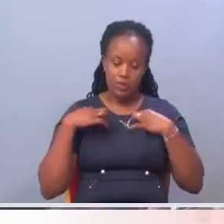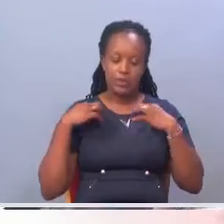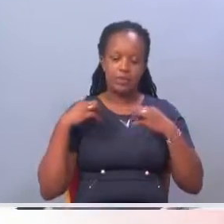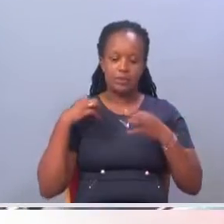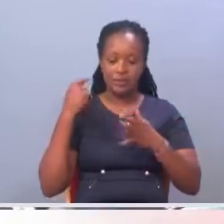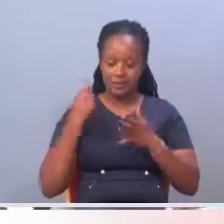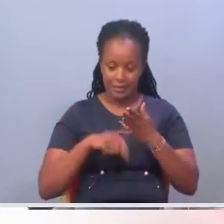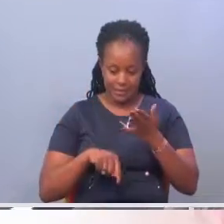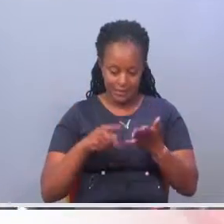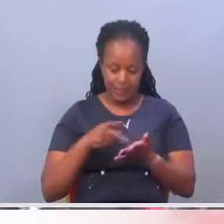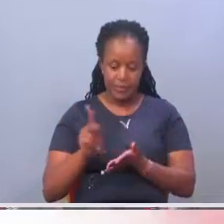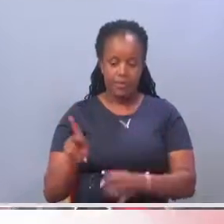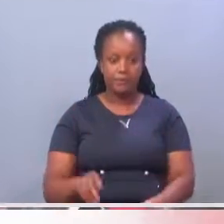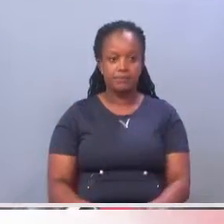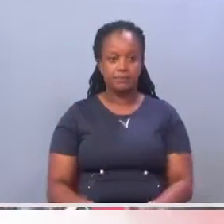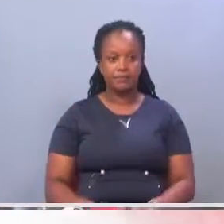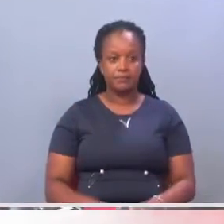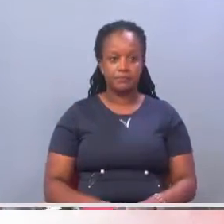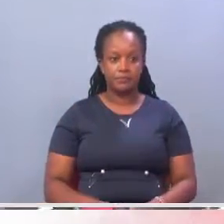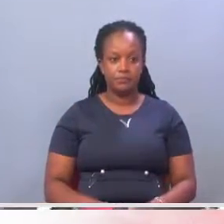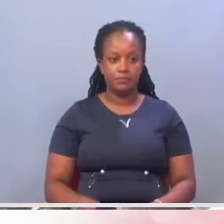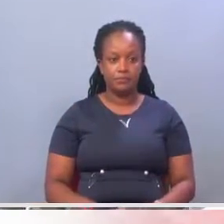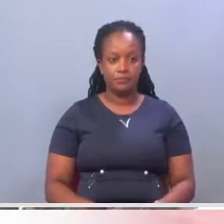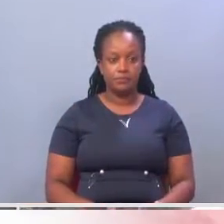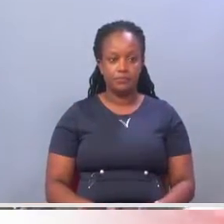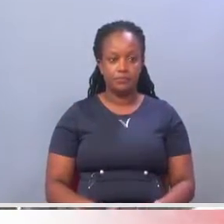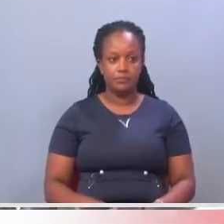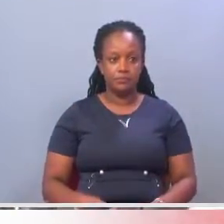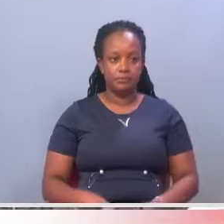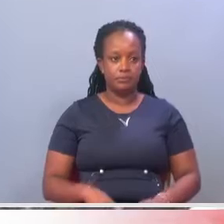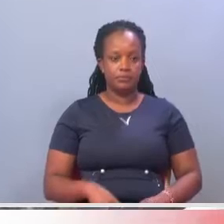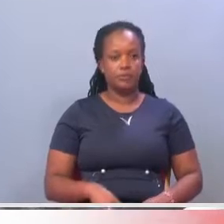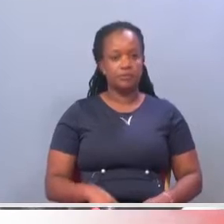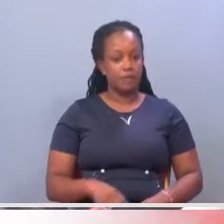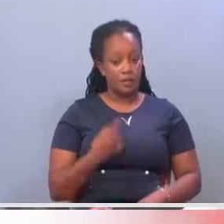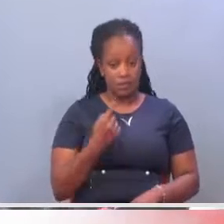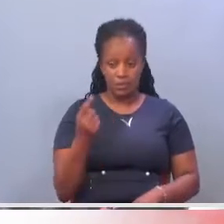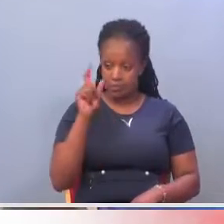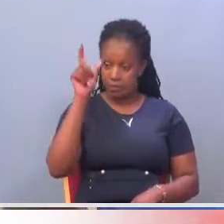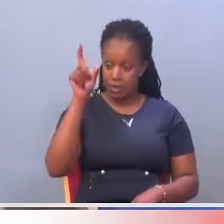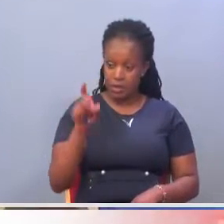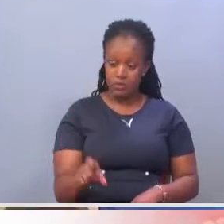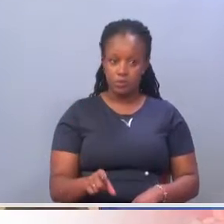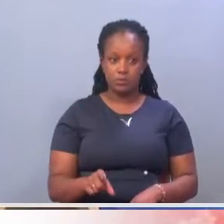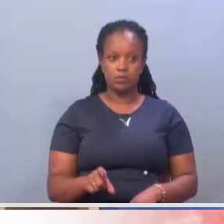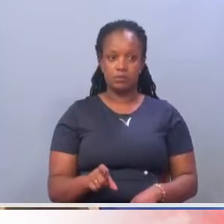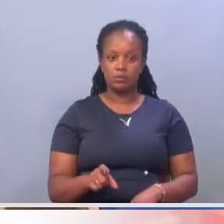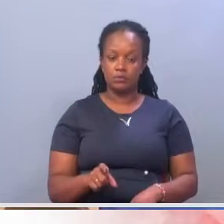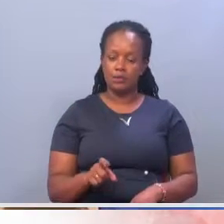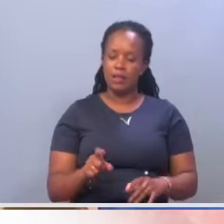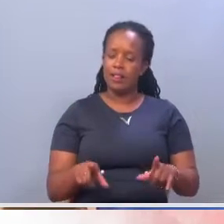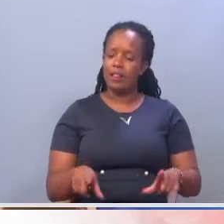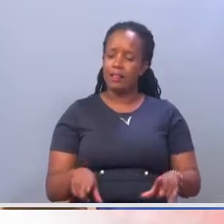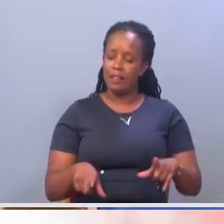Mpaka hata hivi karibuni wataanza kulipisha ushuru kwa kila mtu hata wasichana wetu. The high cost of